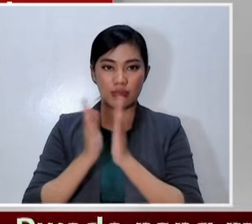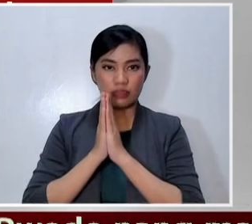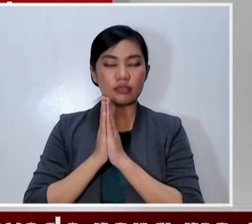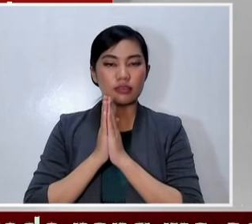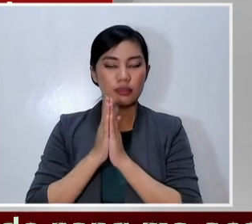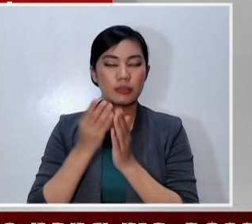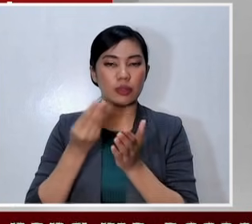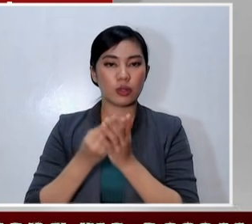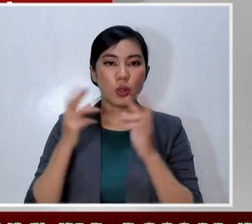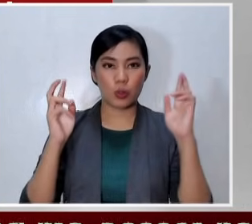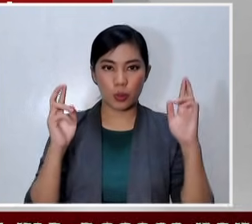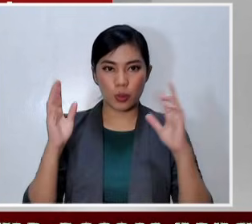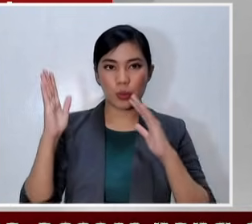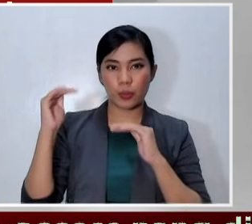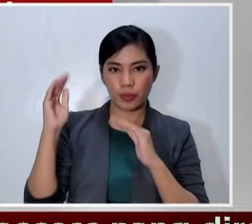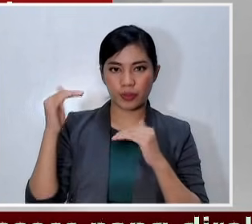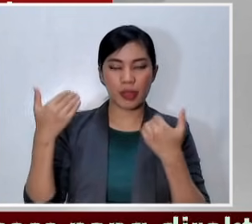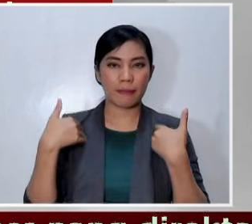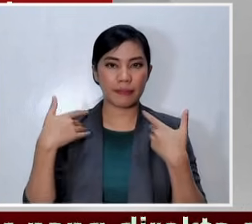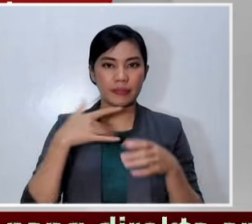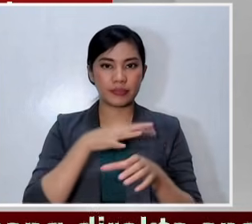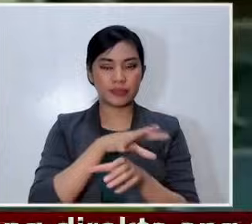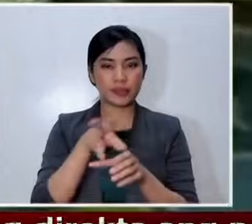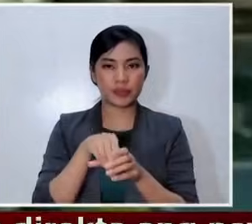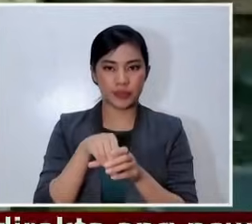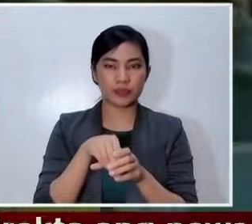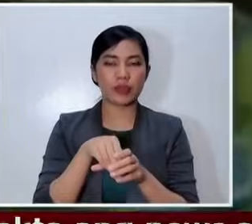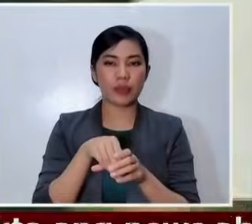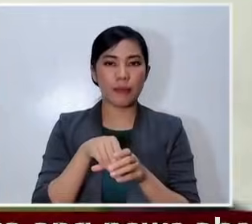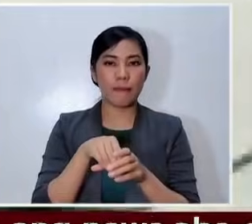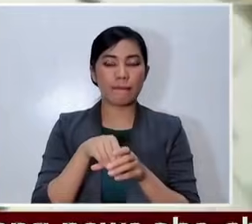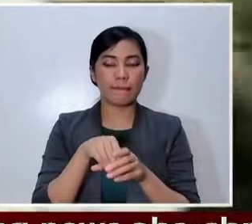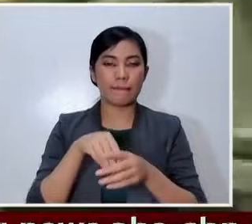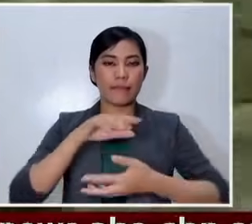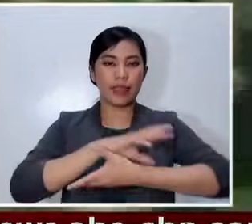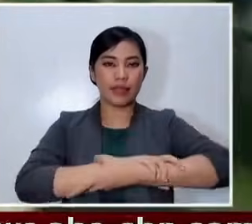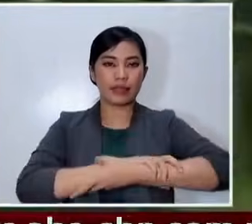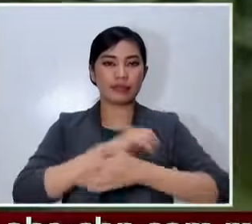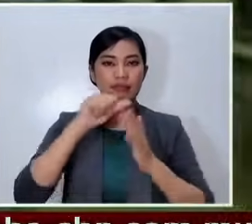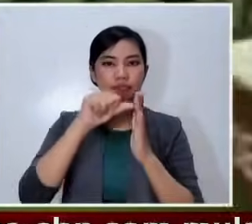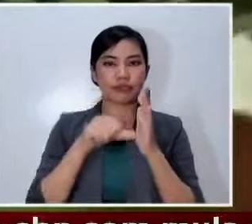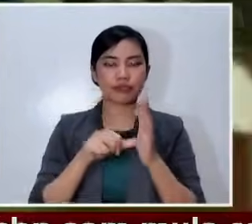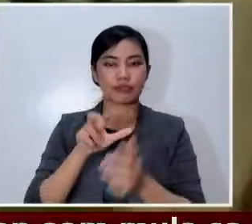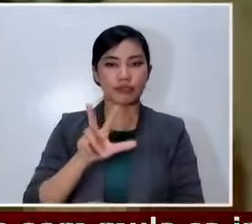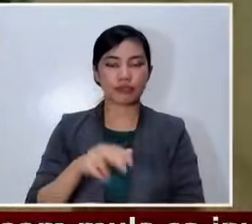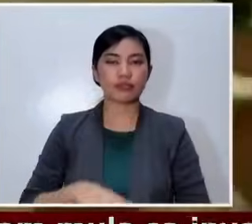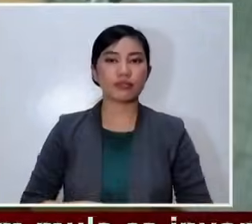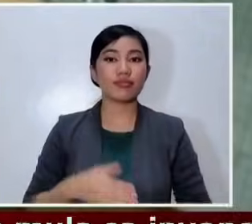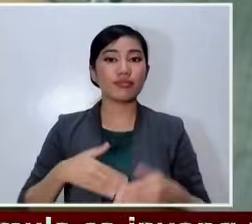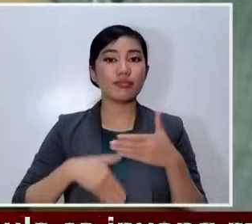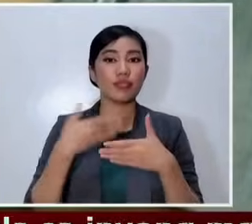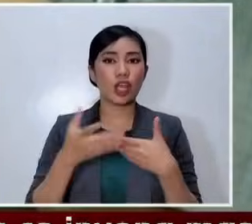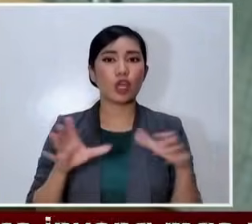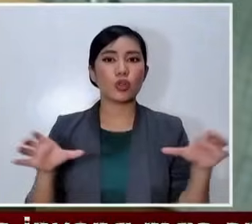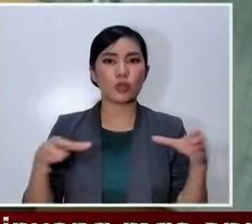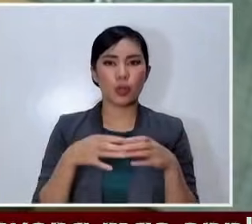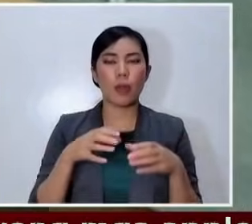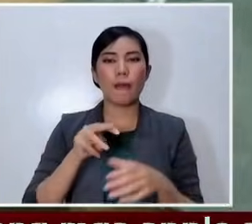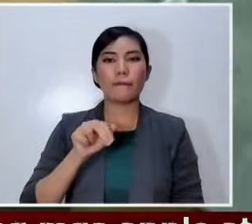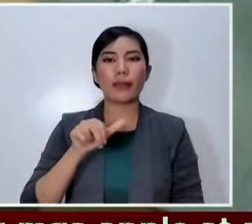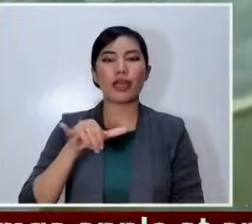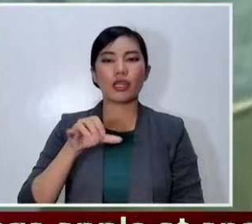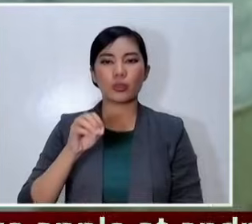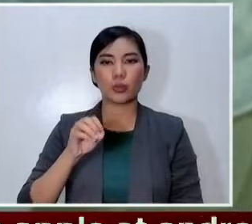were hoping na mapasama sa Bayanihan 3. Suportado naman ang kilusang Mayo 1 ang mga panawagan sa pondo ng DOLE